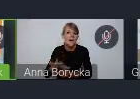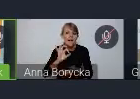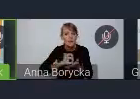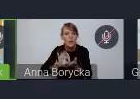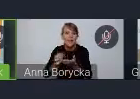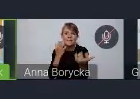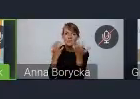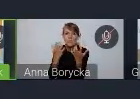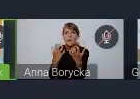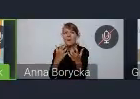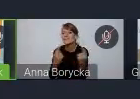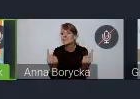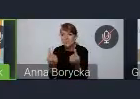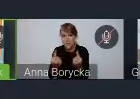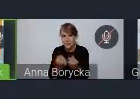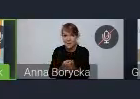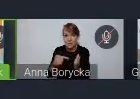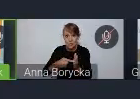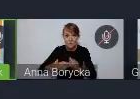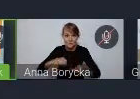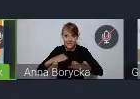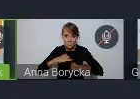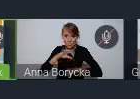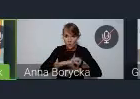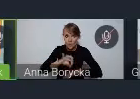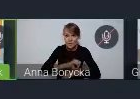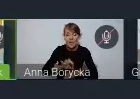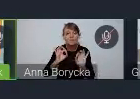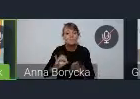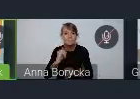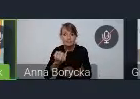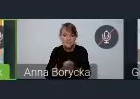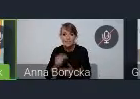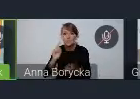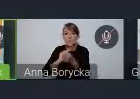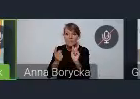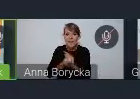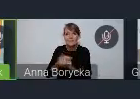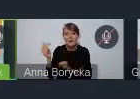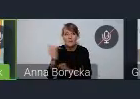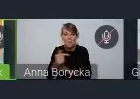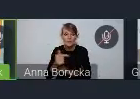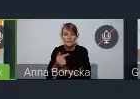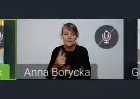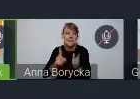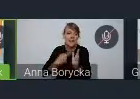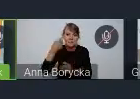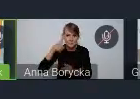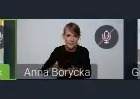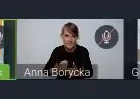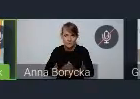dzieje. Takie zarządzanie projektami powinno polegać na tym, że spotkania powinny się odbywać przynajmniej raz w